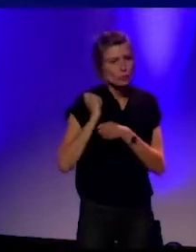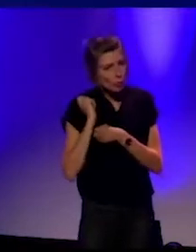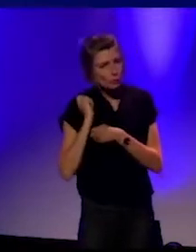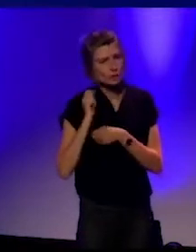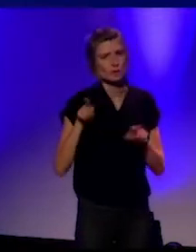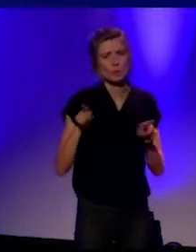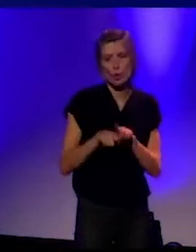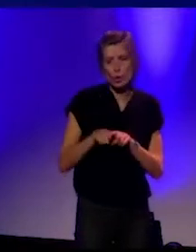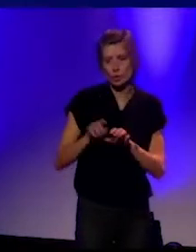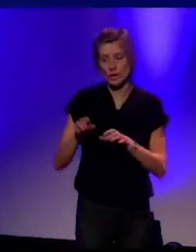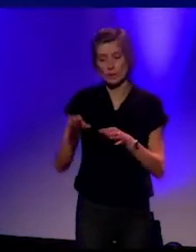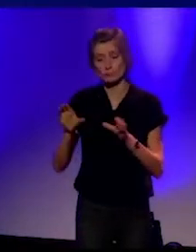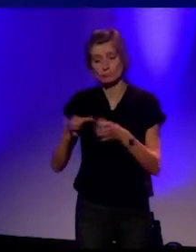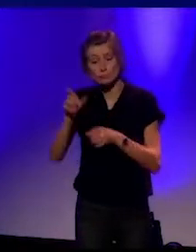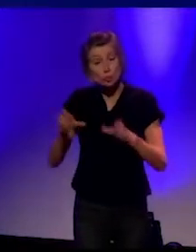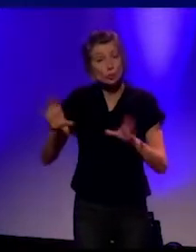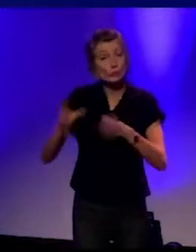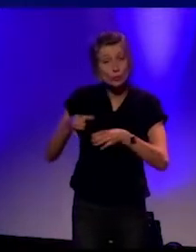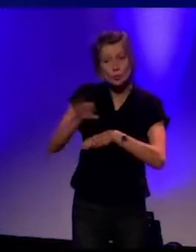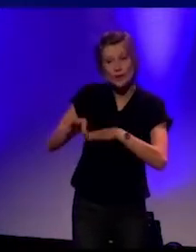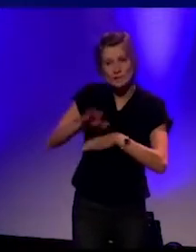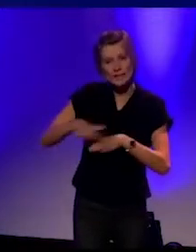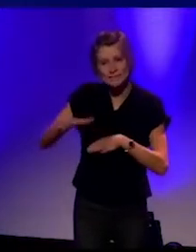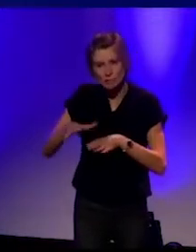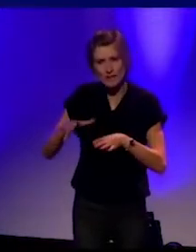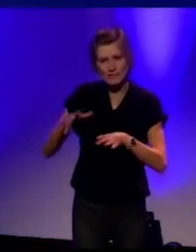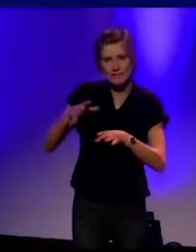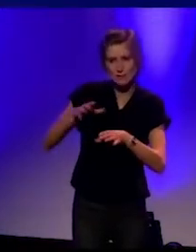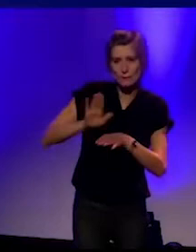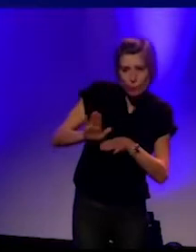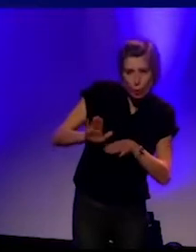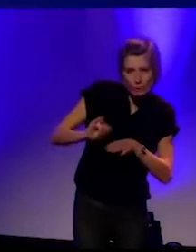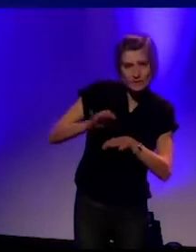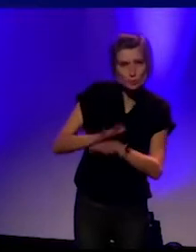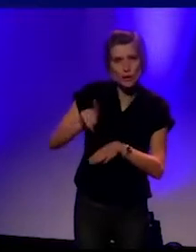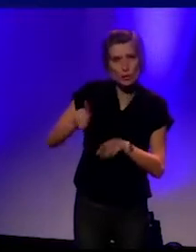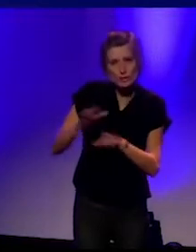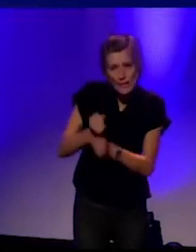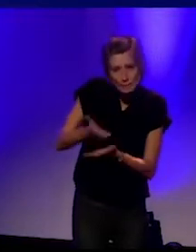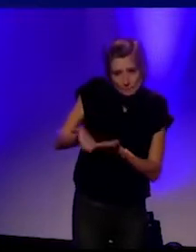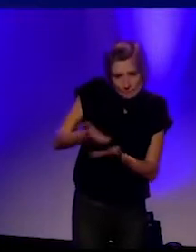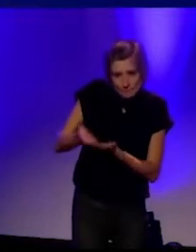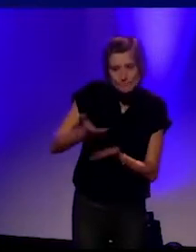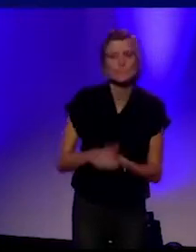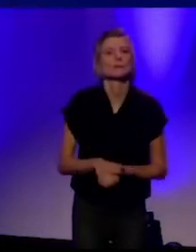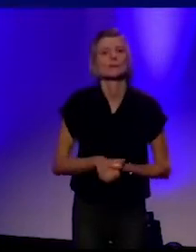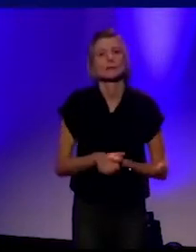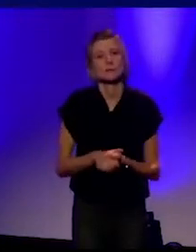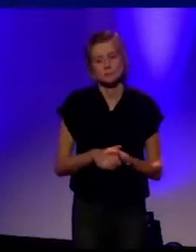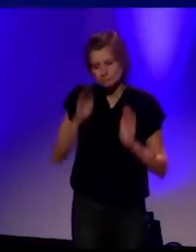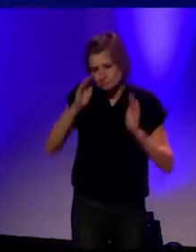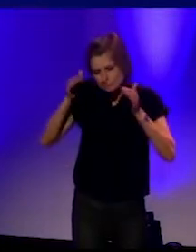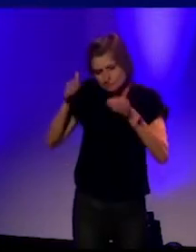vanuit personen en groepen in kwetsbare situaties. Het model van partnerschap staat erg centraal. We focussen op die